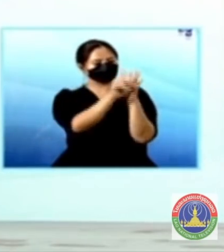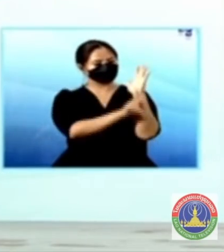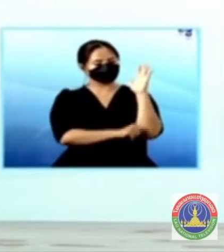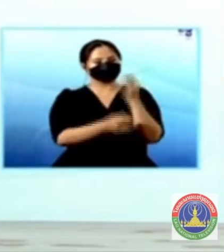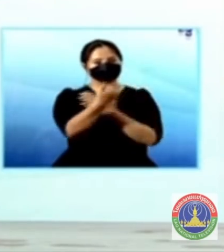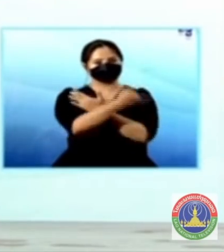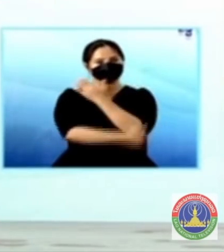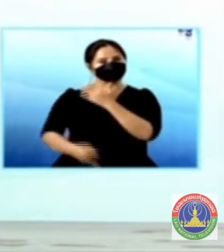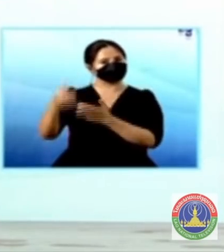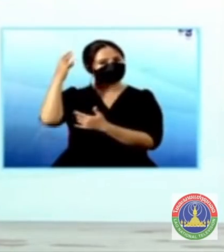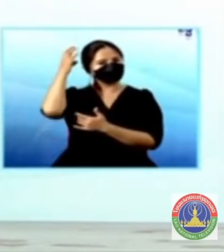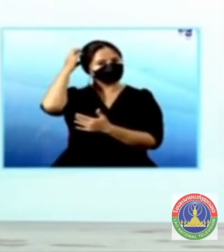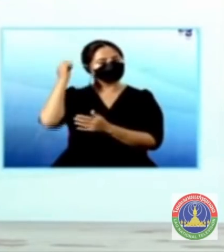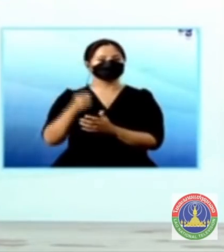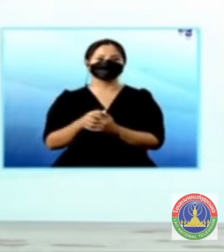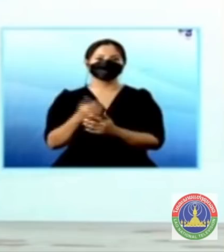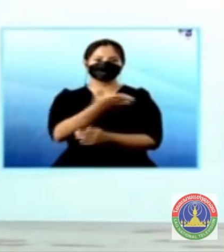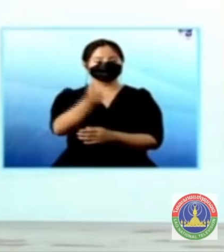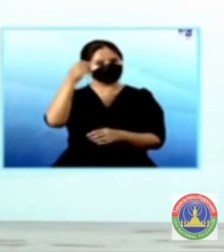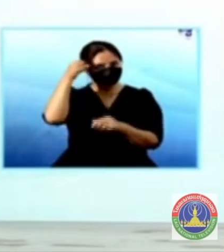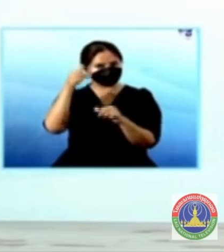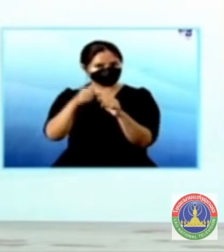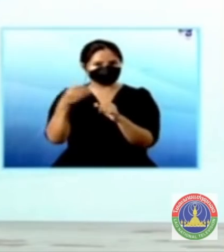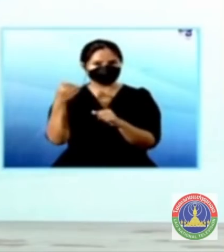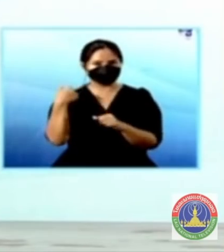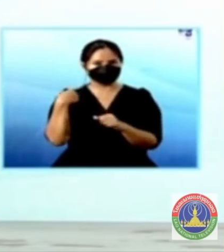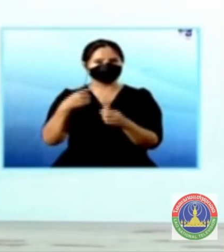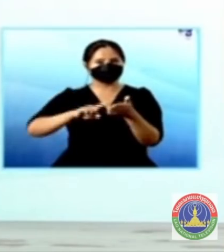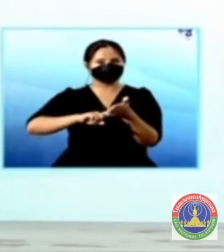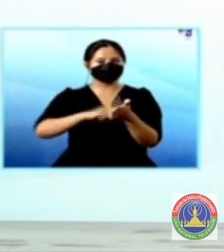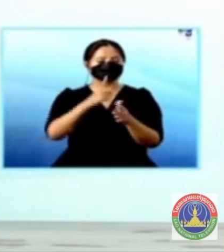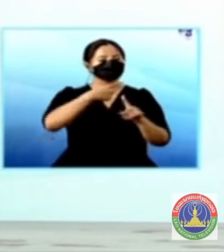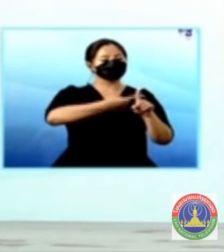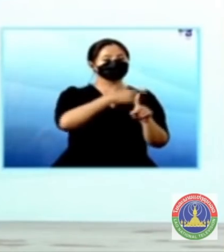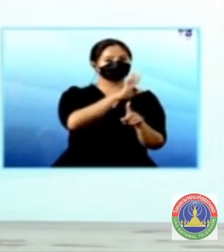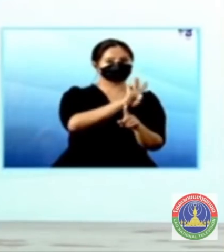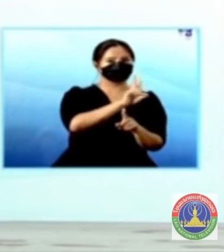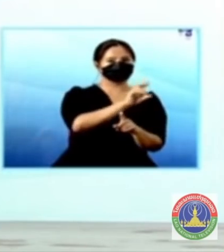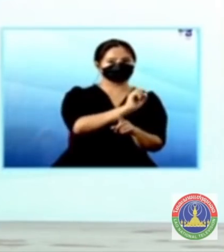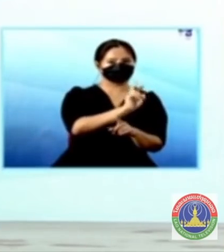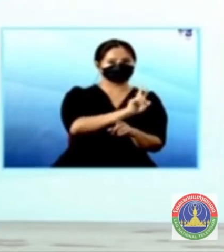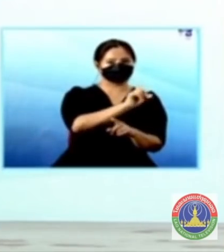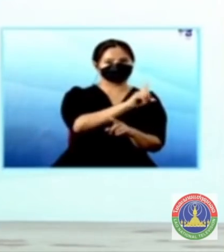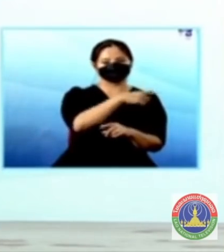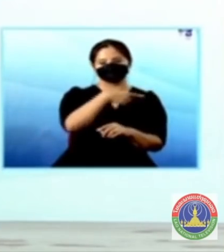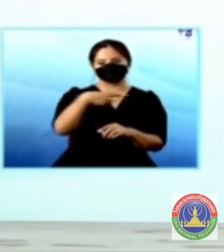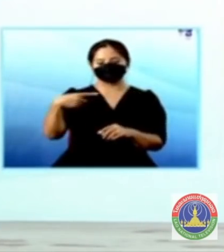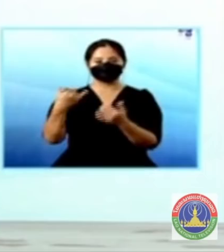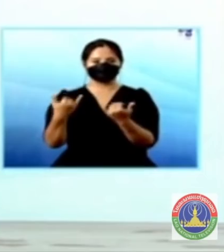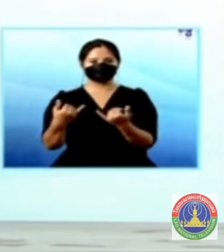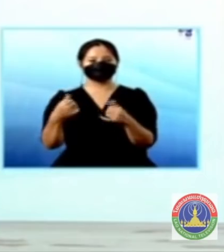ภาครัฐก็คือของเอกชนได้รับทราบแล้วว่าได้มีการไปแก้ไขเนาะไปติดตาม